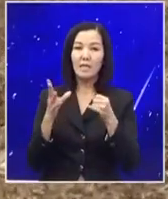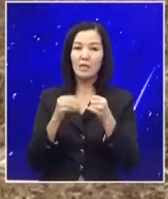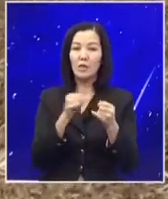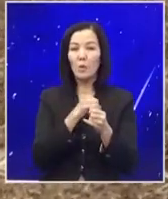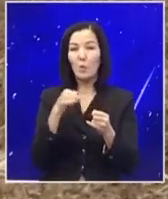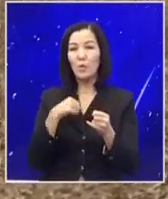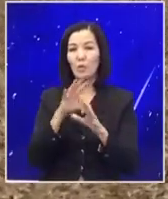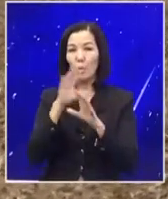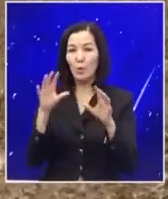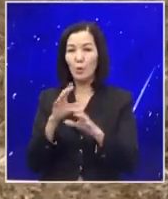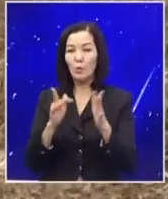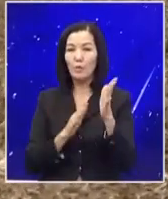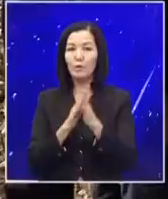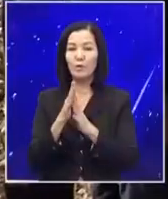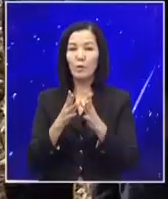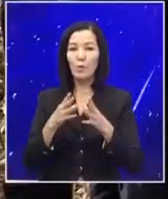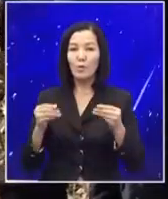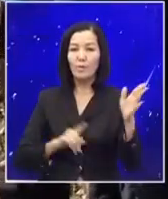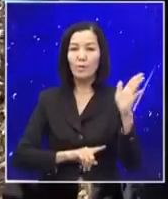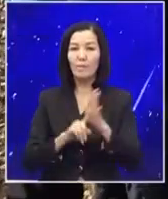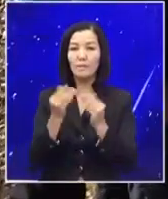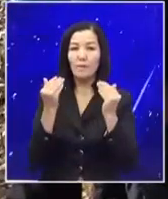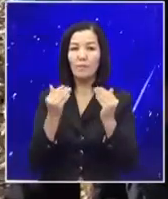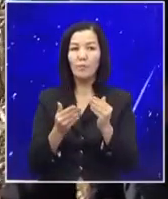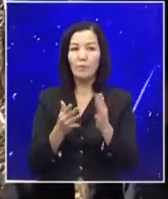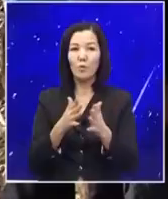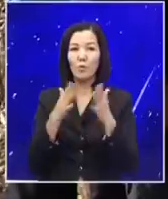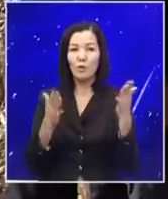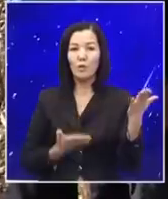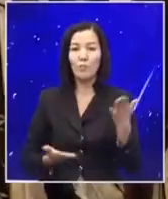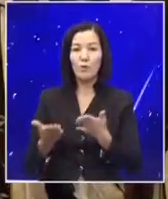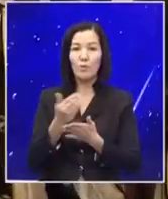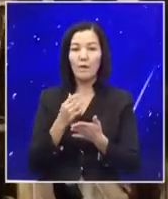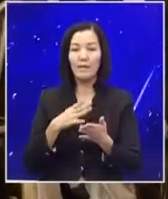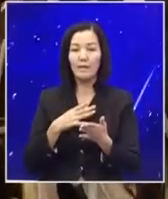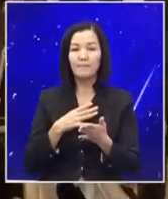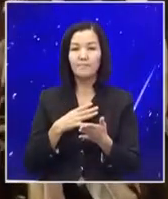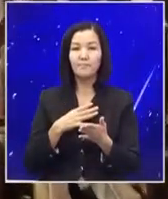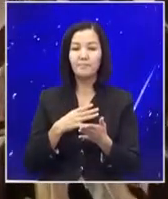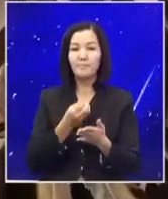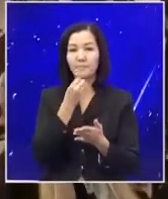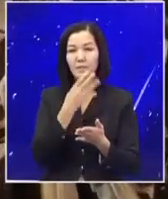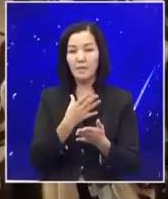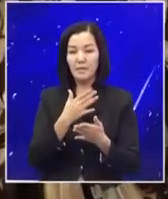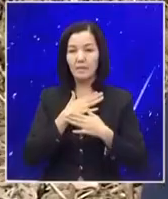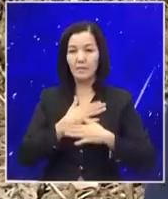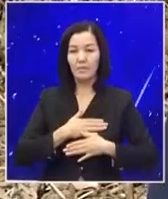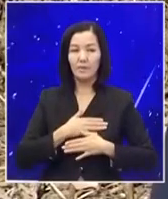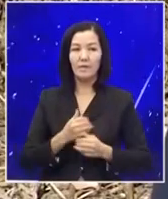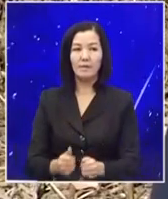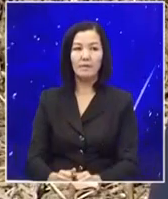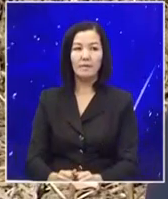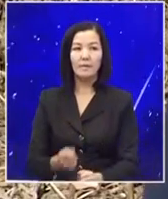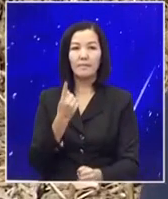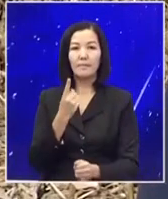Ерте көктемнен бастап, бар күшін салған егістігі бүгінде мол өнім беріп жатыр. Еңбек ақталды деп қуанып отыр.